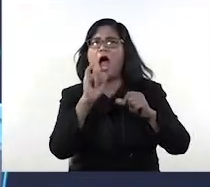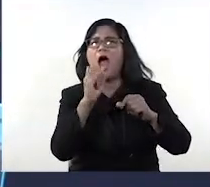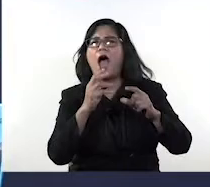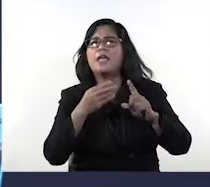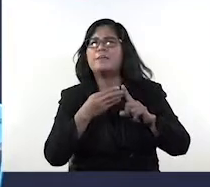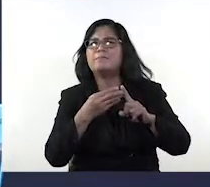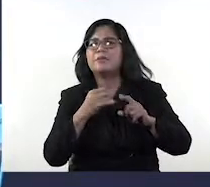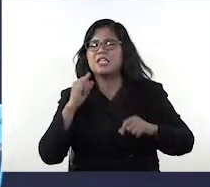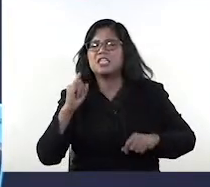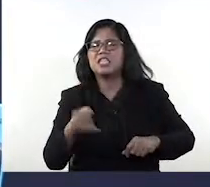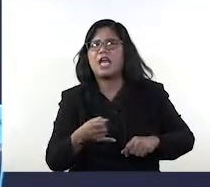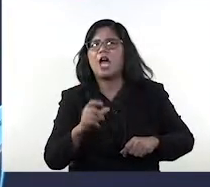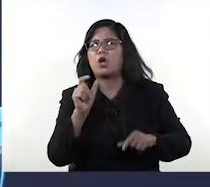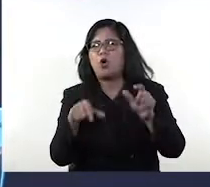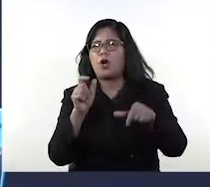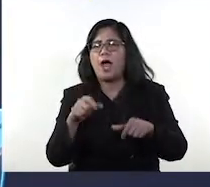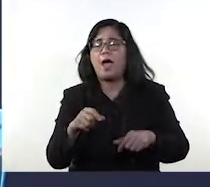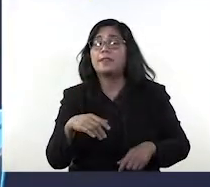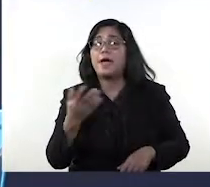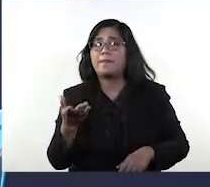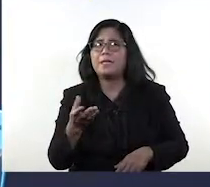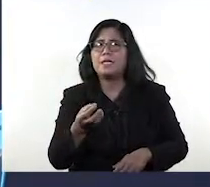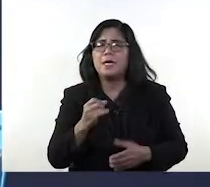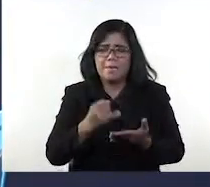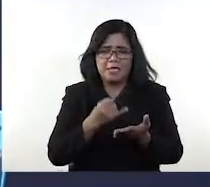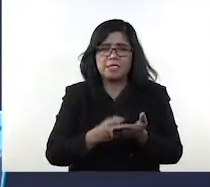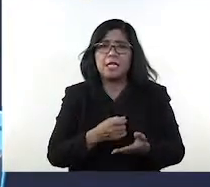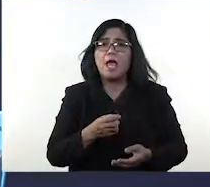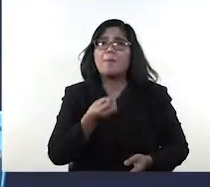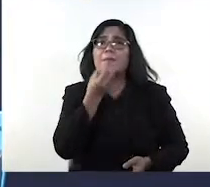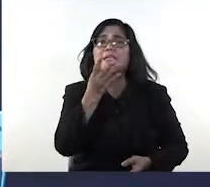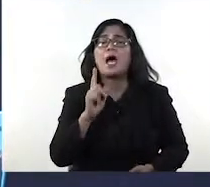tapi dalam mengira kita beritakan berita lain